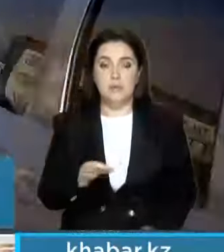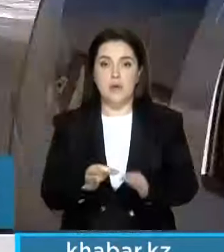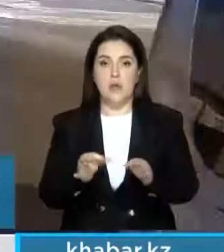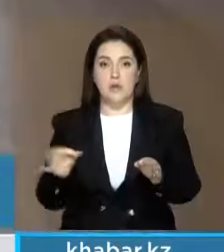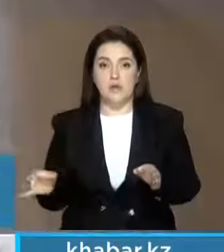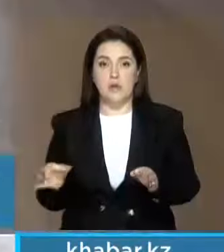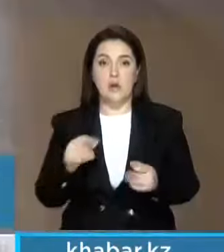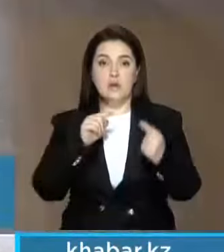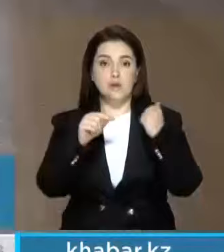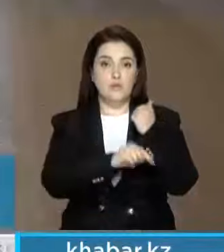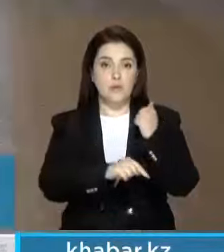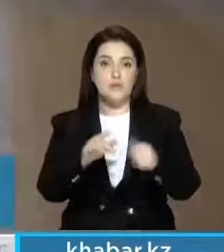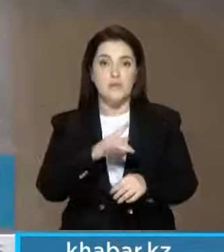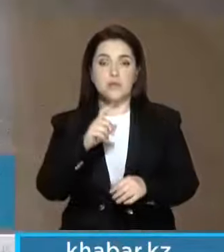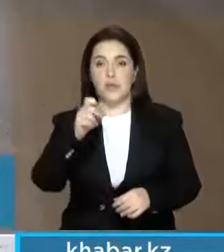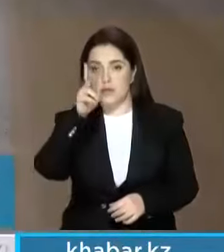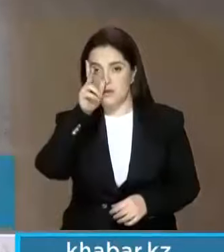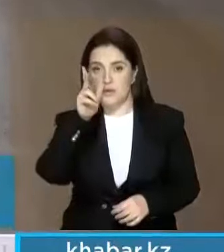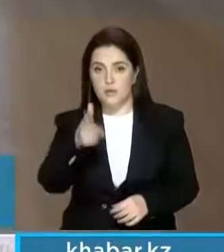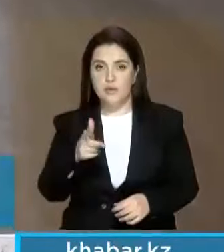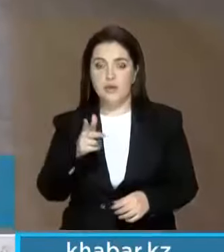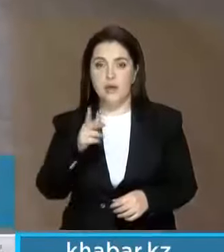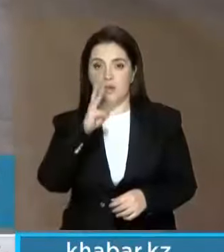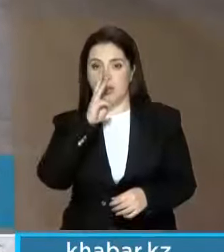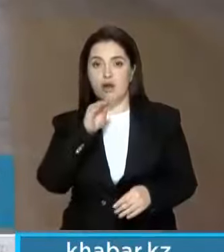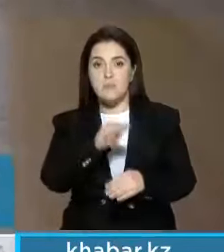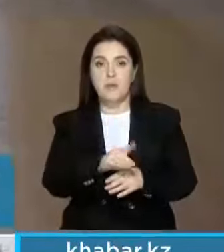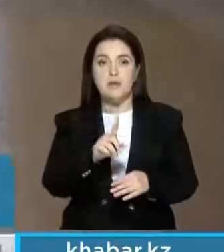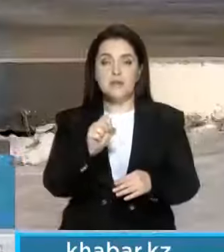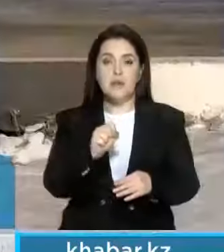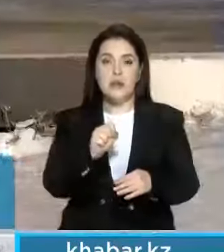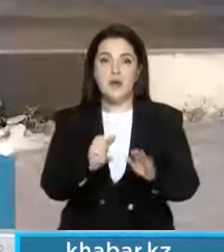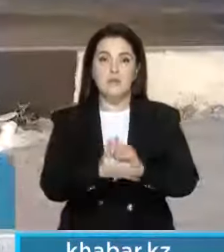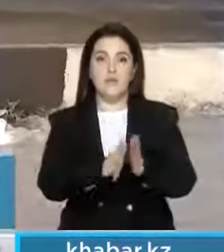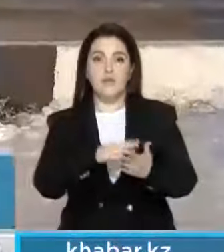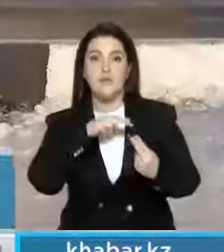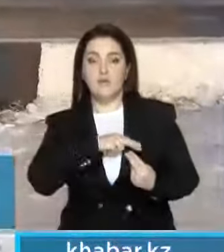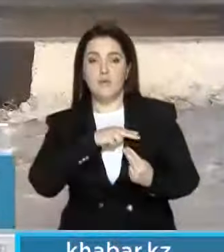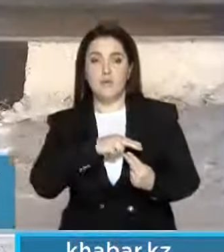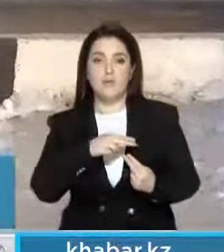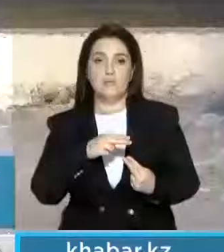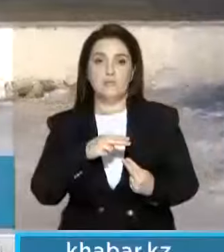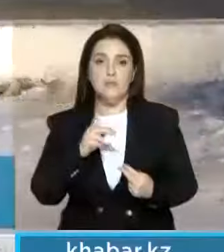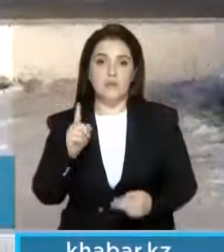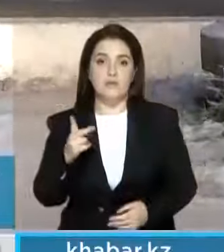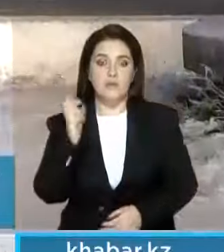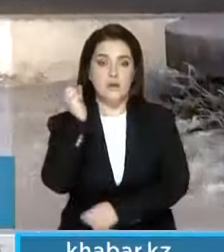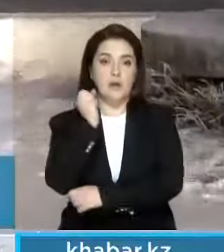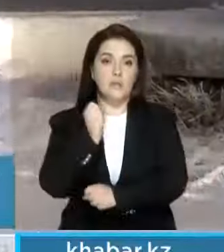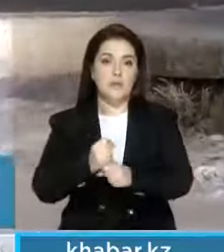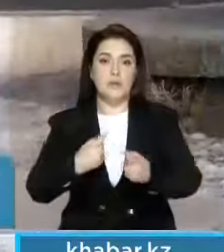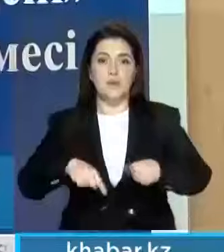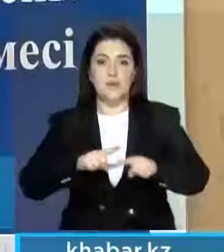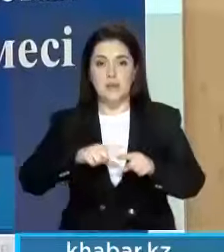района. Как рассказали в антикоррупционной службе, за 3 года положенные надбавки за особые условия труда не получили почти 1200